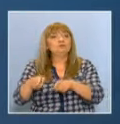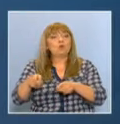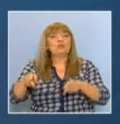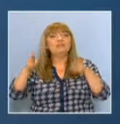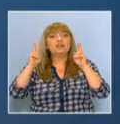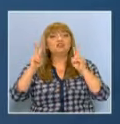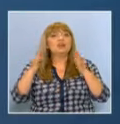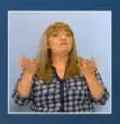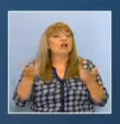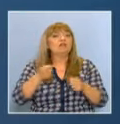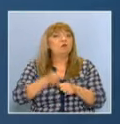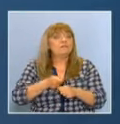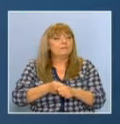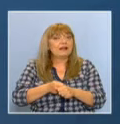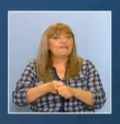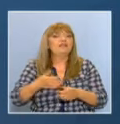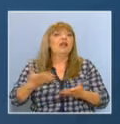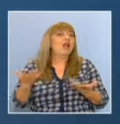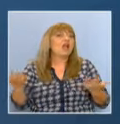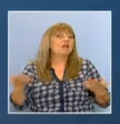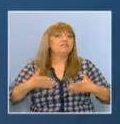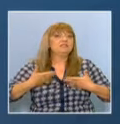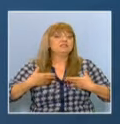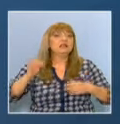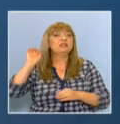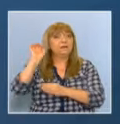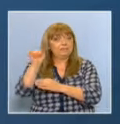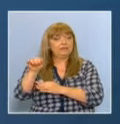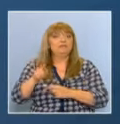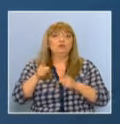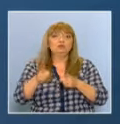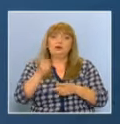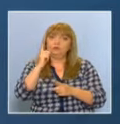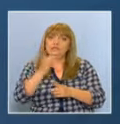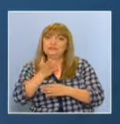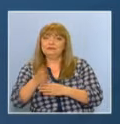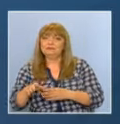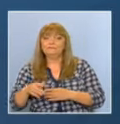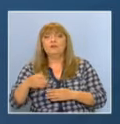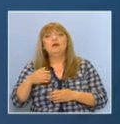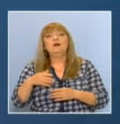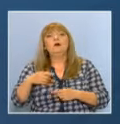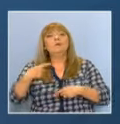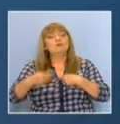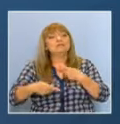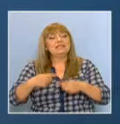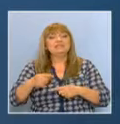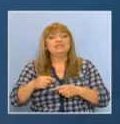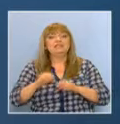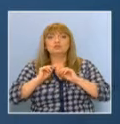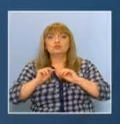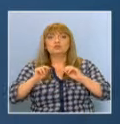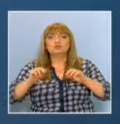прави, той да решава какъв иска да бъде. Така че това от една страна. Впоследствие с